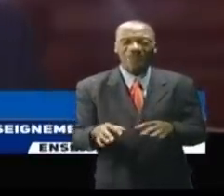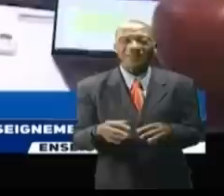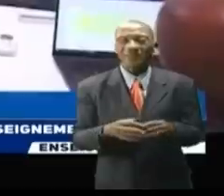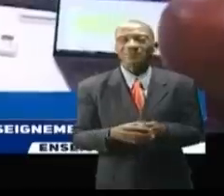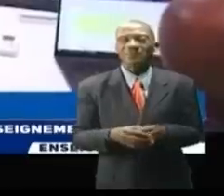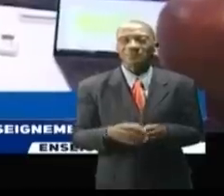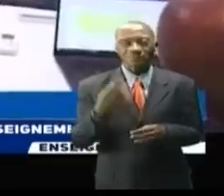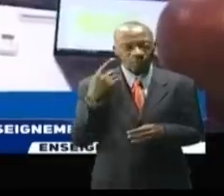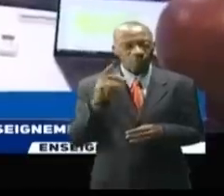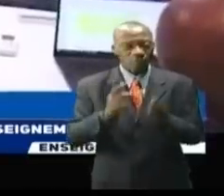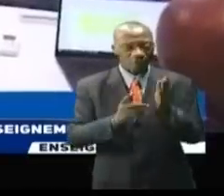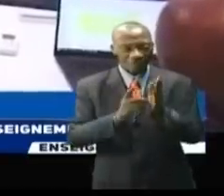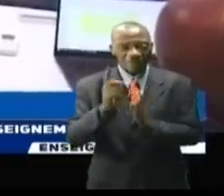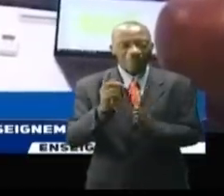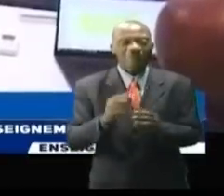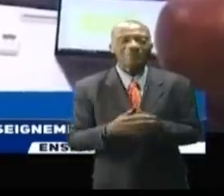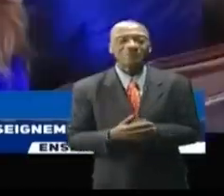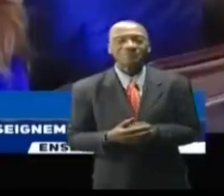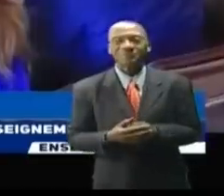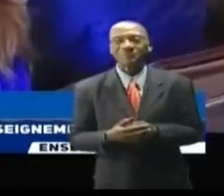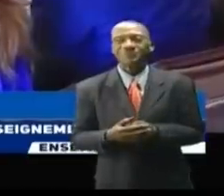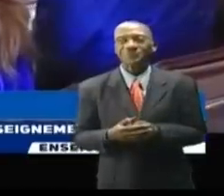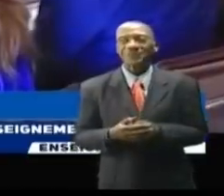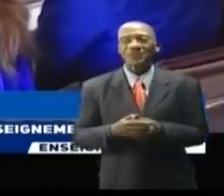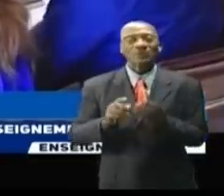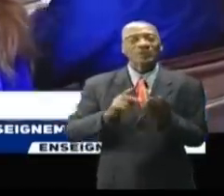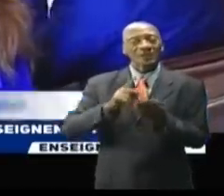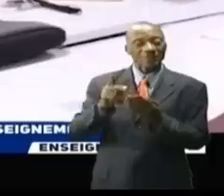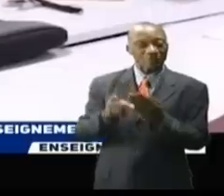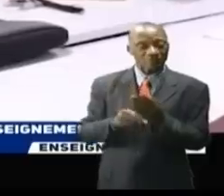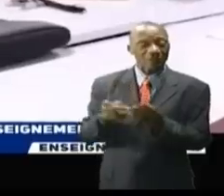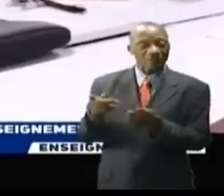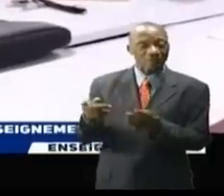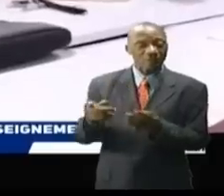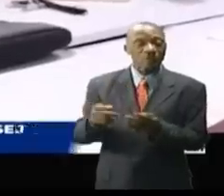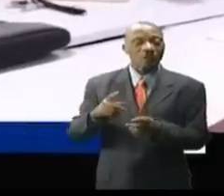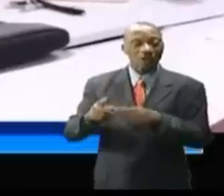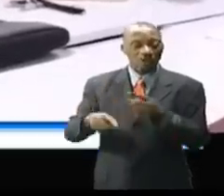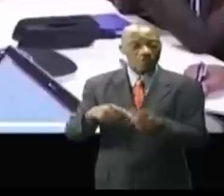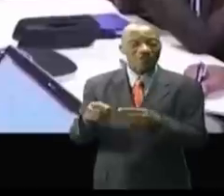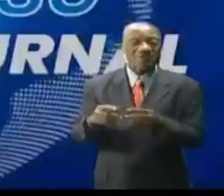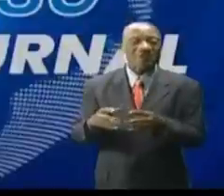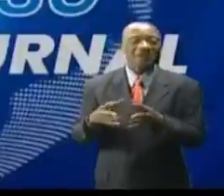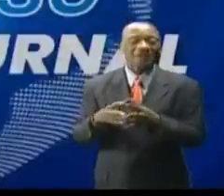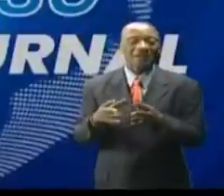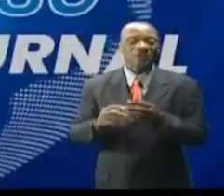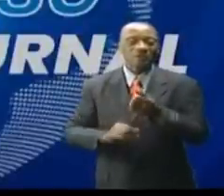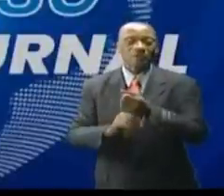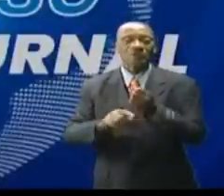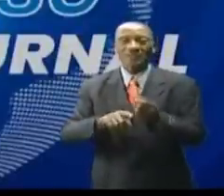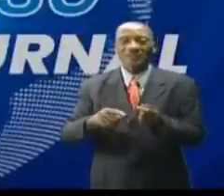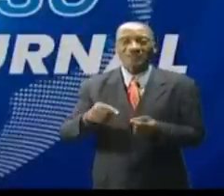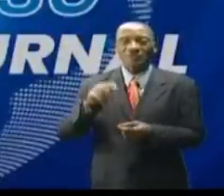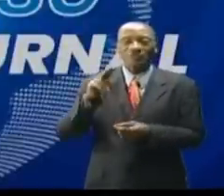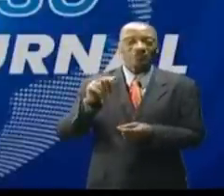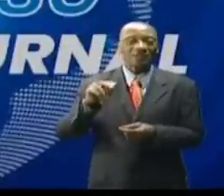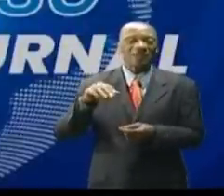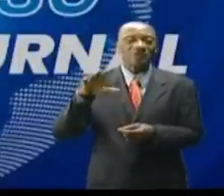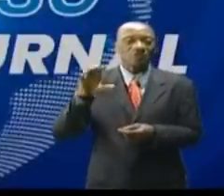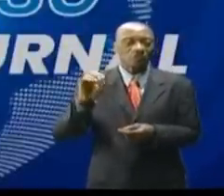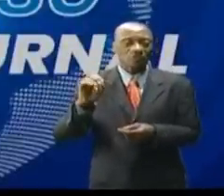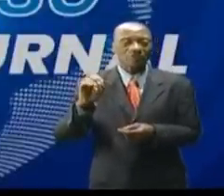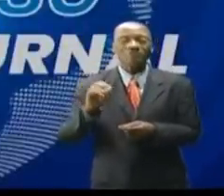l'éducation. Pour rappel, ce programme de validation a vu le jour grâce à l'appui technique de l'UNESCO. Et parlons pétentique